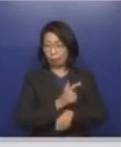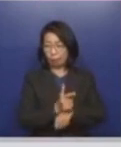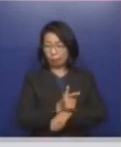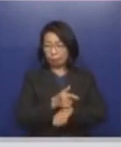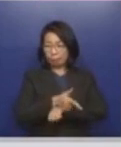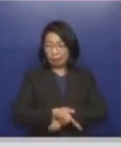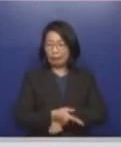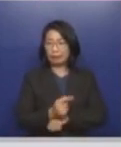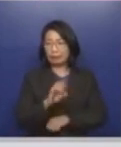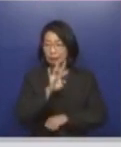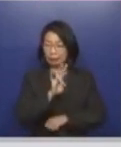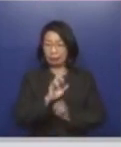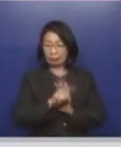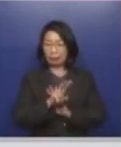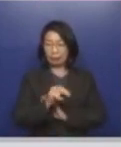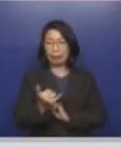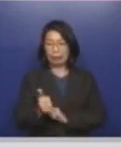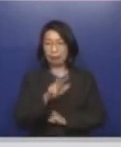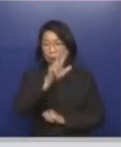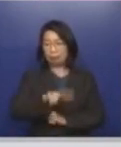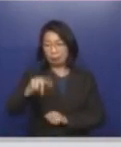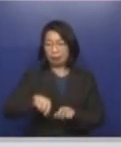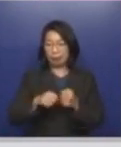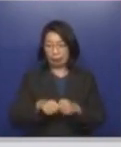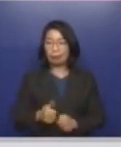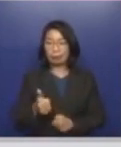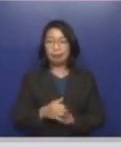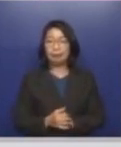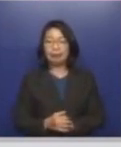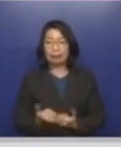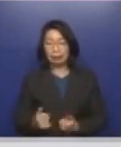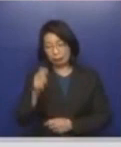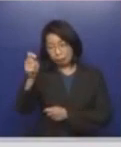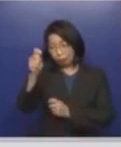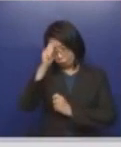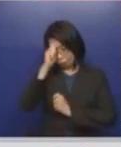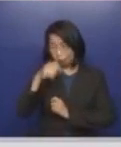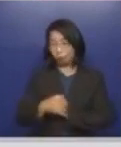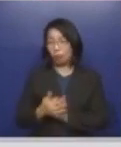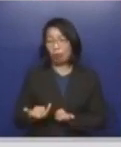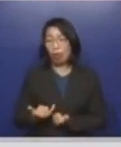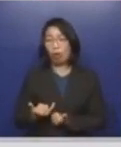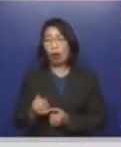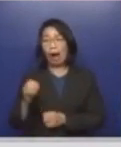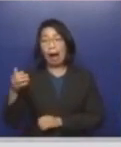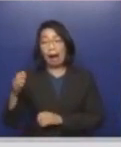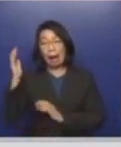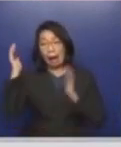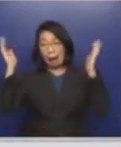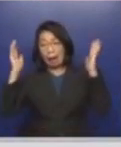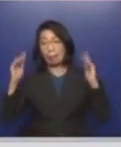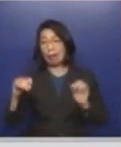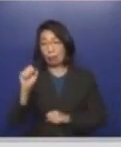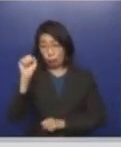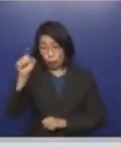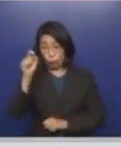ขอให้หักเวลาจากพรรคเพื่อไทยได้นะครับผมขออนุญาตจะขออภิปรายสนับสนุนยัตติด่วนด้วย